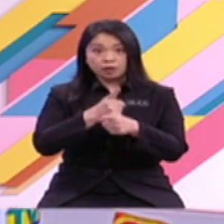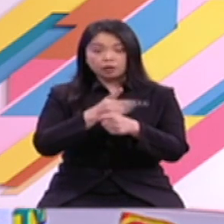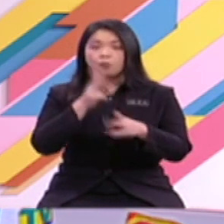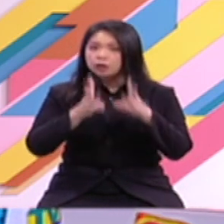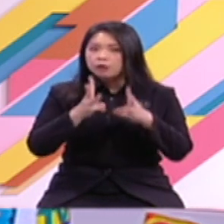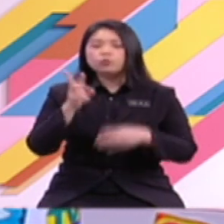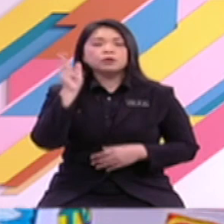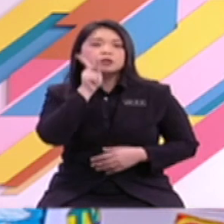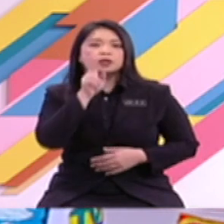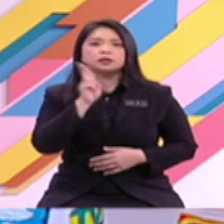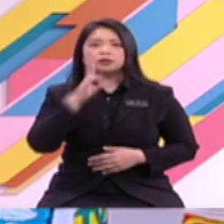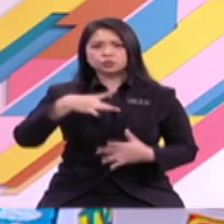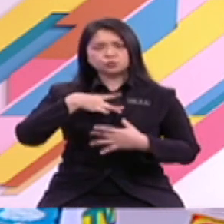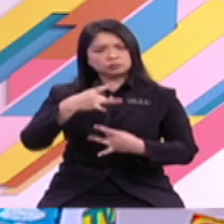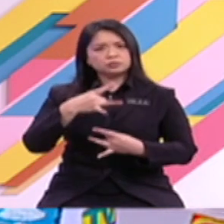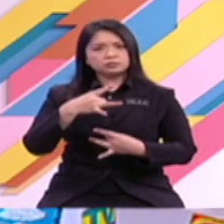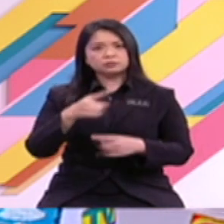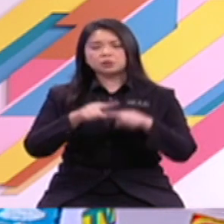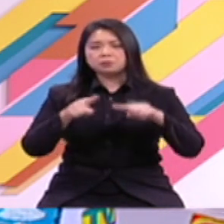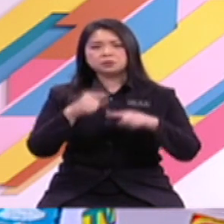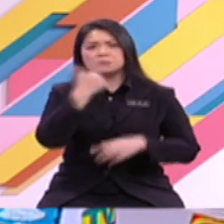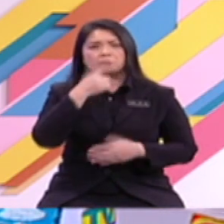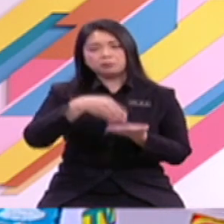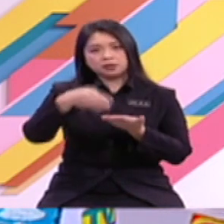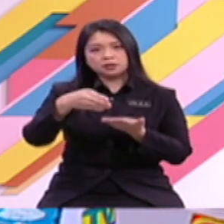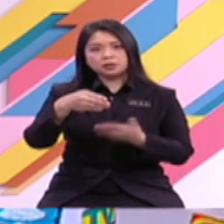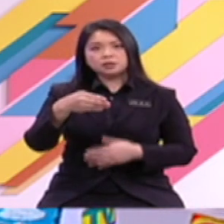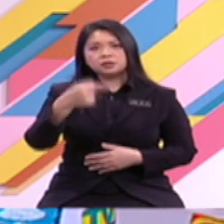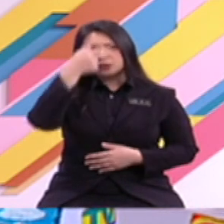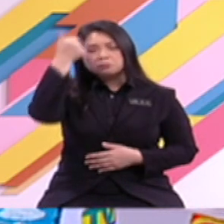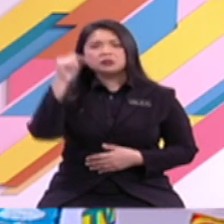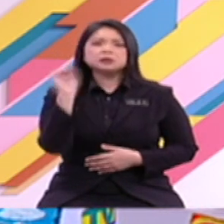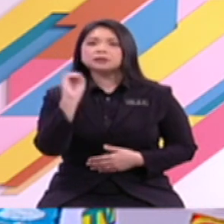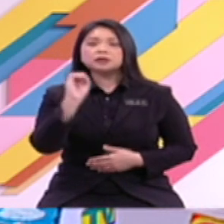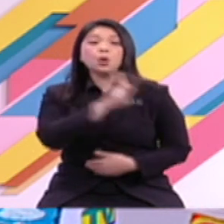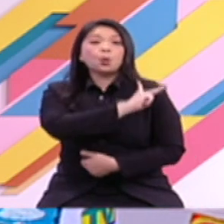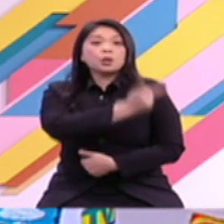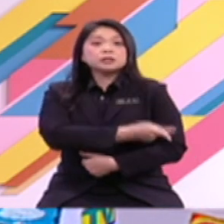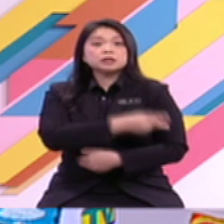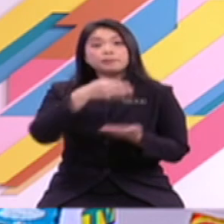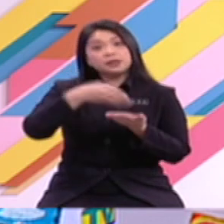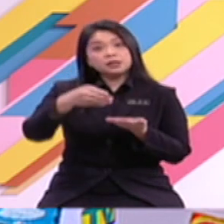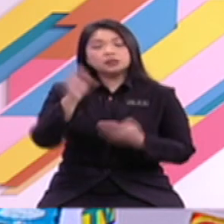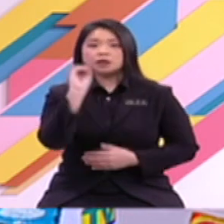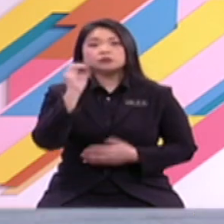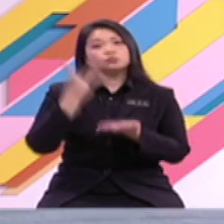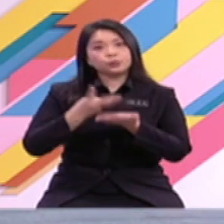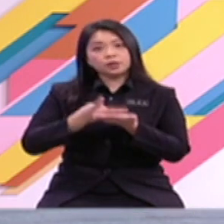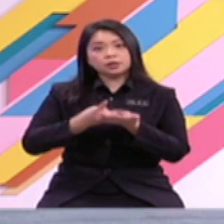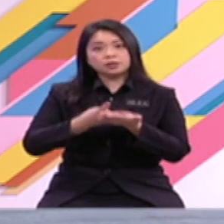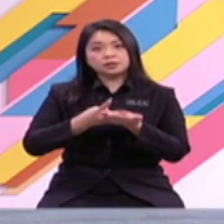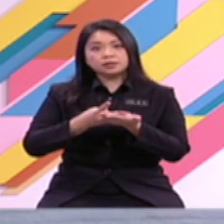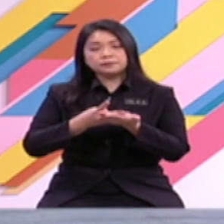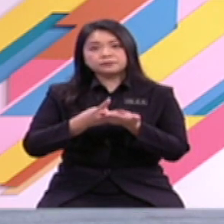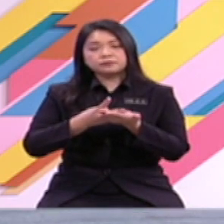Oke diminum memang minyak beli tapi tidak begitu fakta adikuasa membeli Oke setelah itu ada duit cuma